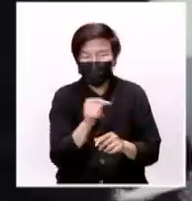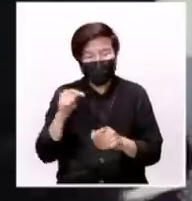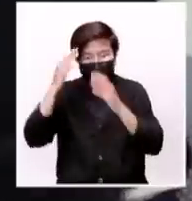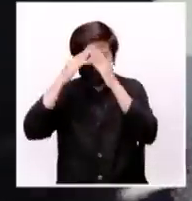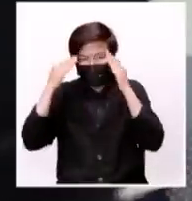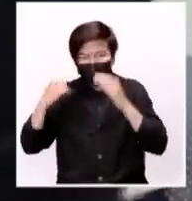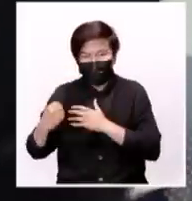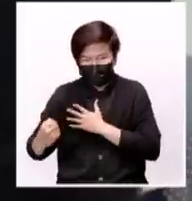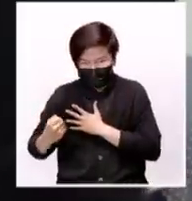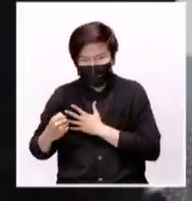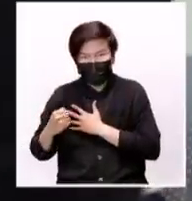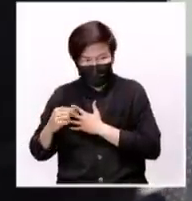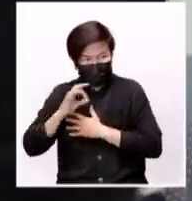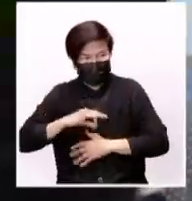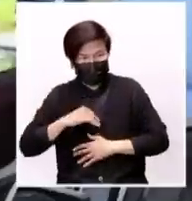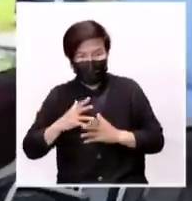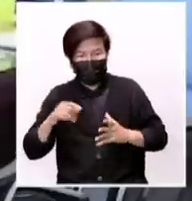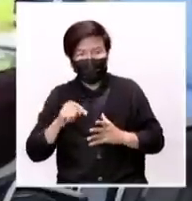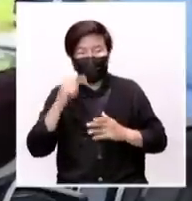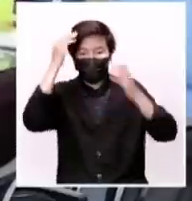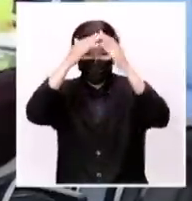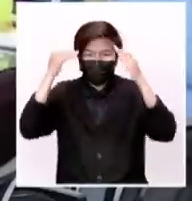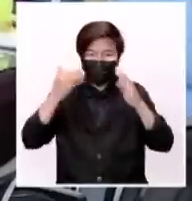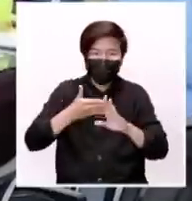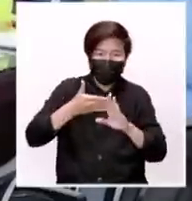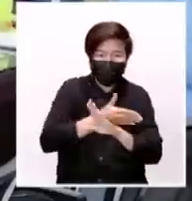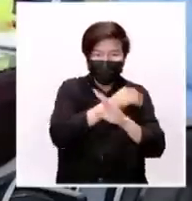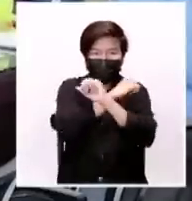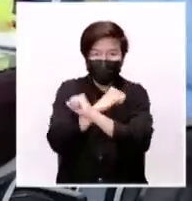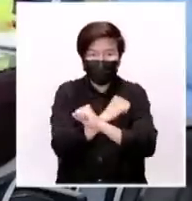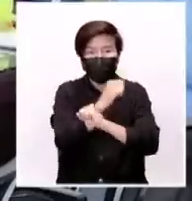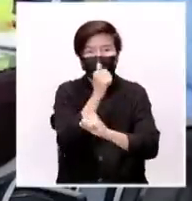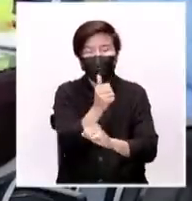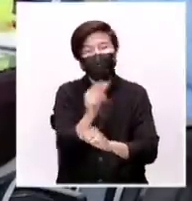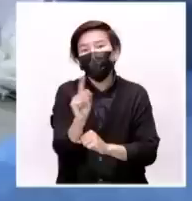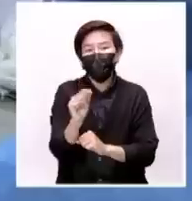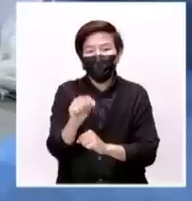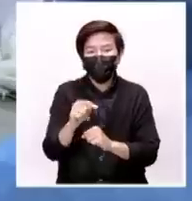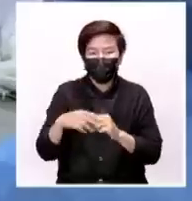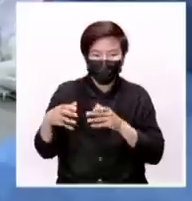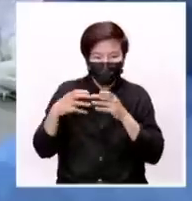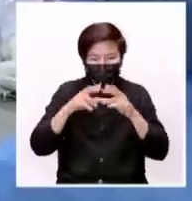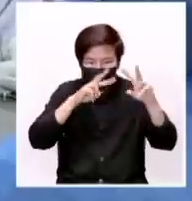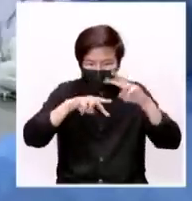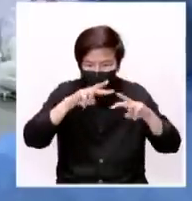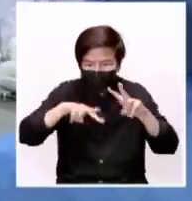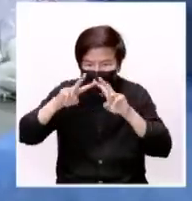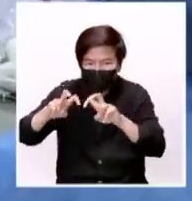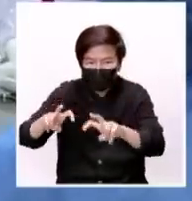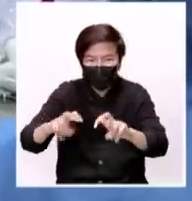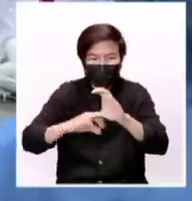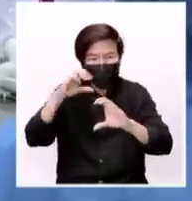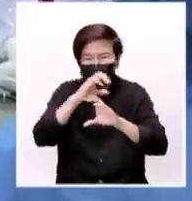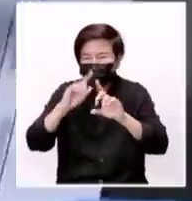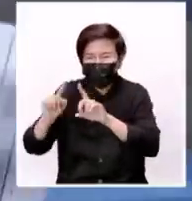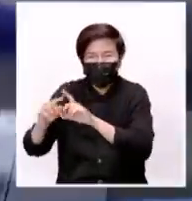ามที่สามารถควบคุมการแพร่ระบาดได้ดีมาก่อนนะคะเพราะว่ามีเรื่องของการคัดกรองการตรวจหาเชื้อแล้วก็มีโครงการจัดการ